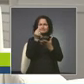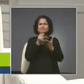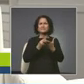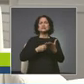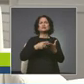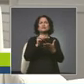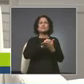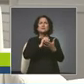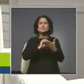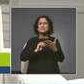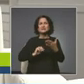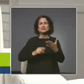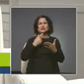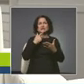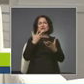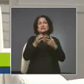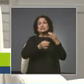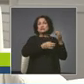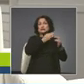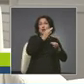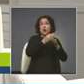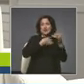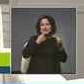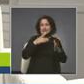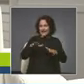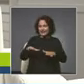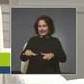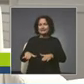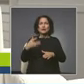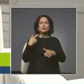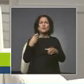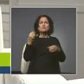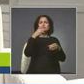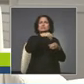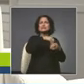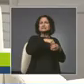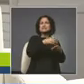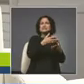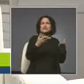че това е история за историята, присъствието на детето е поглед в бъдещето и надежда.